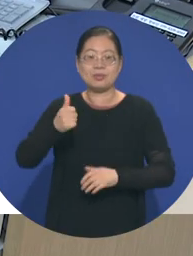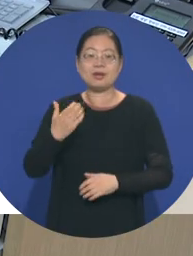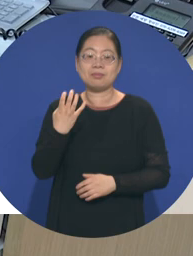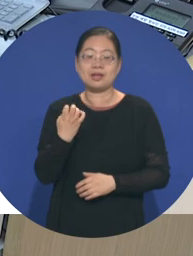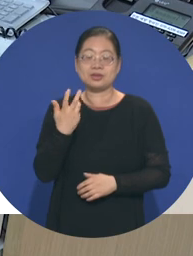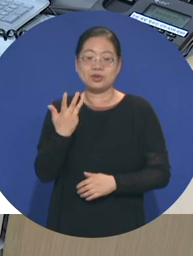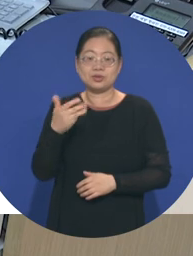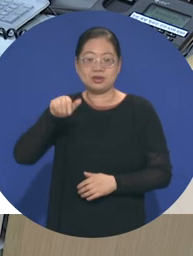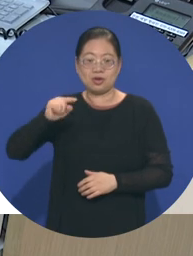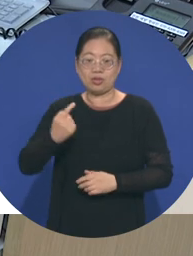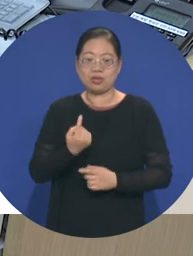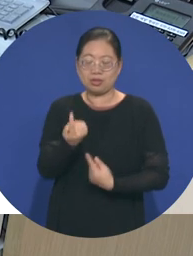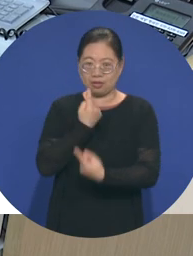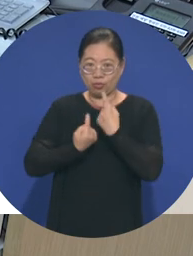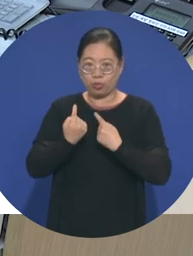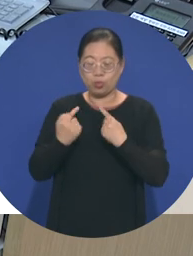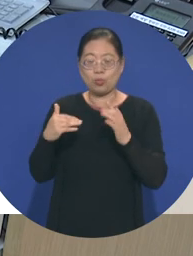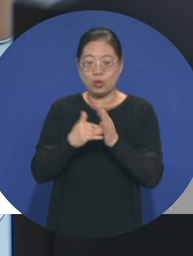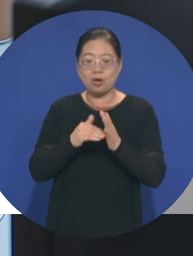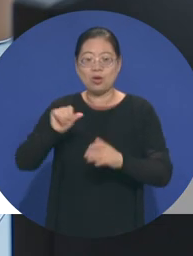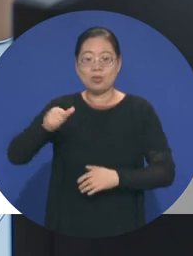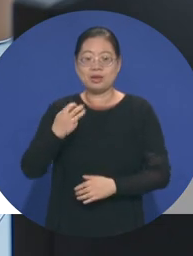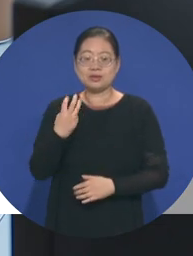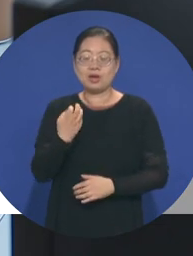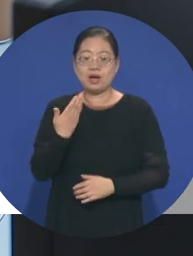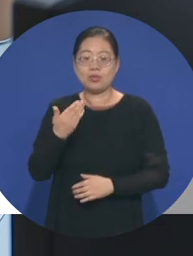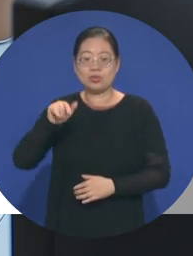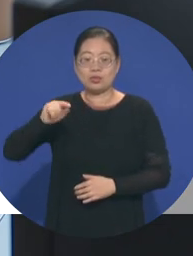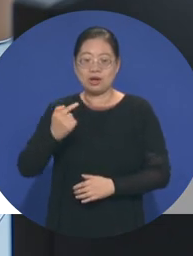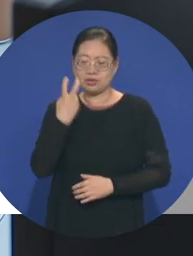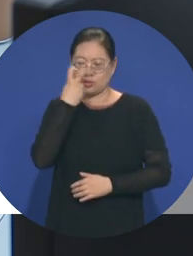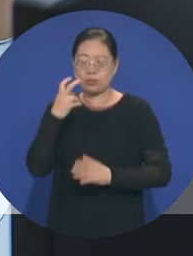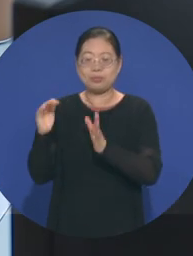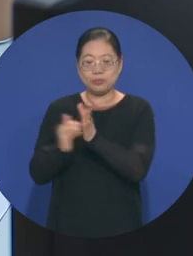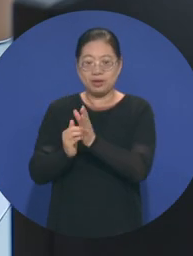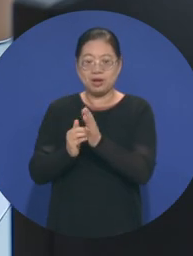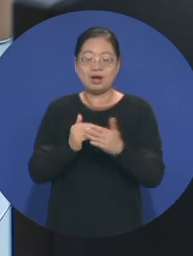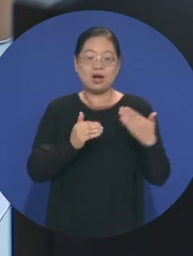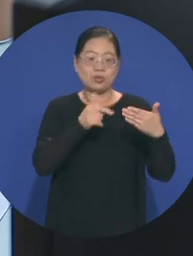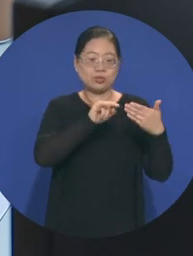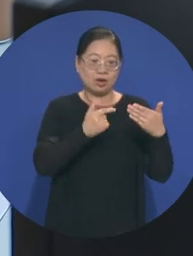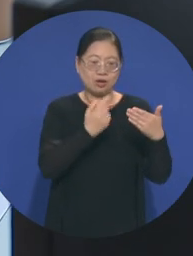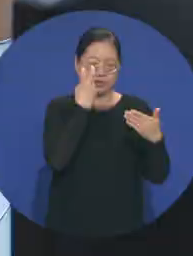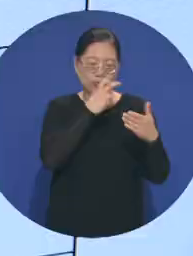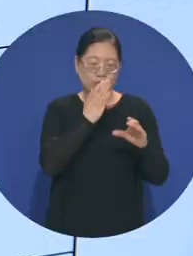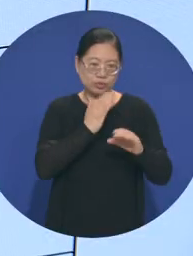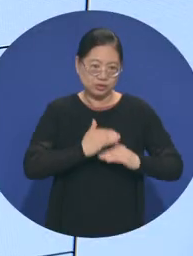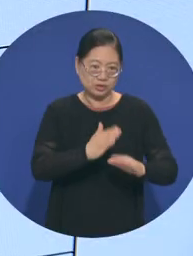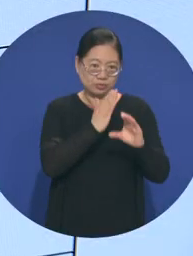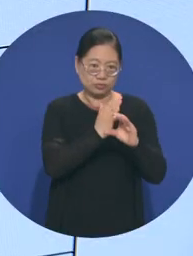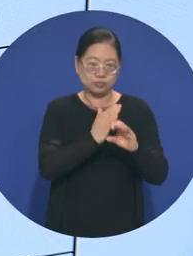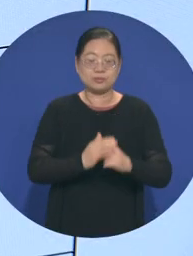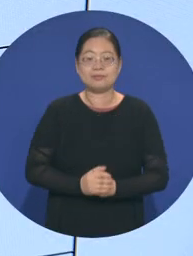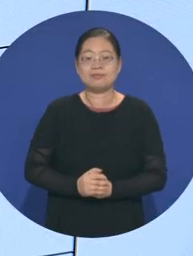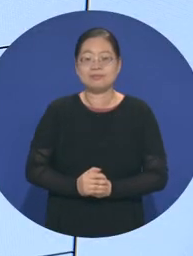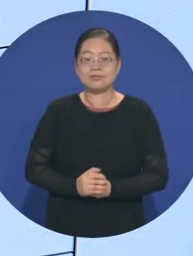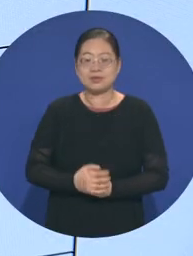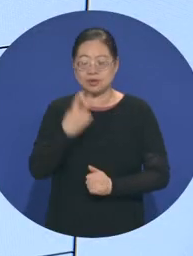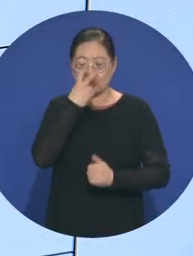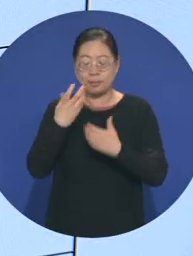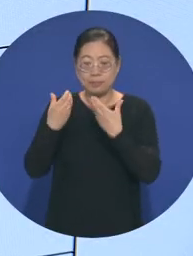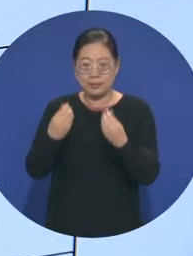지금까지 5건이 접수됐으며 중 539 권은 점검을 마쳤고 아홉 권은 점검 진행